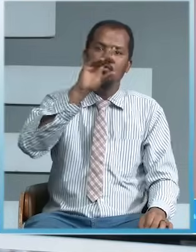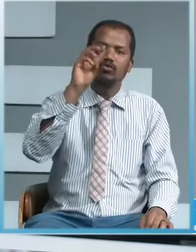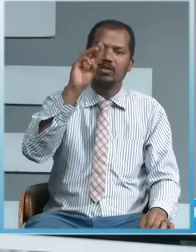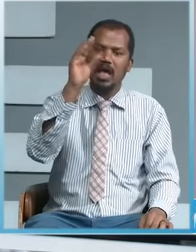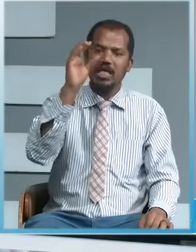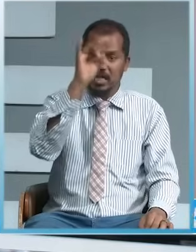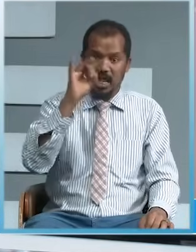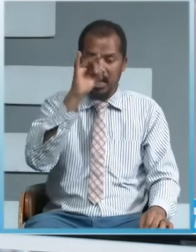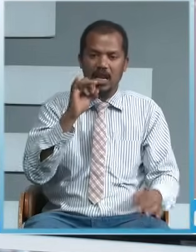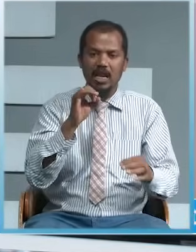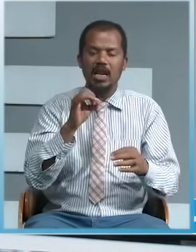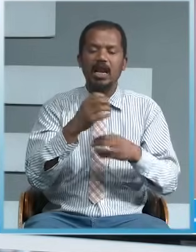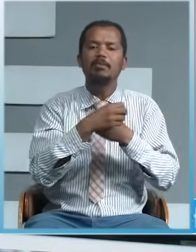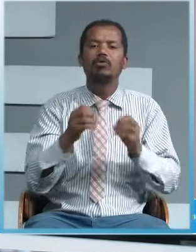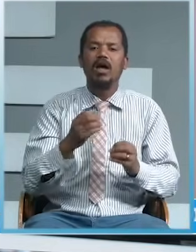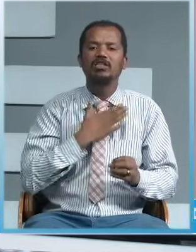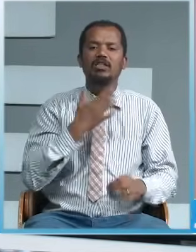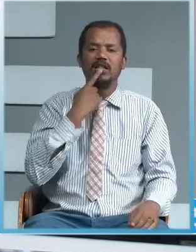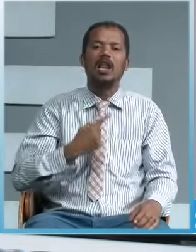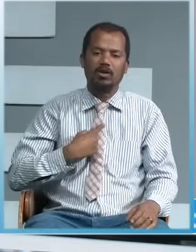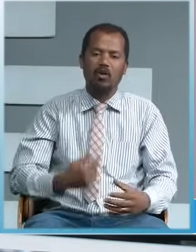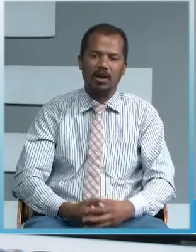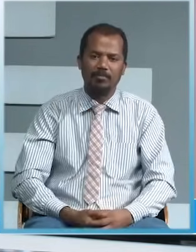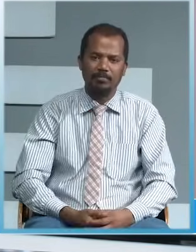ሳህሌ ለጣቢያችን ተናግረዋል።